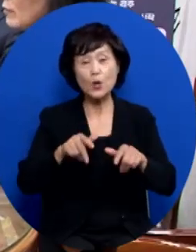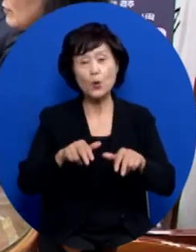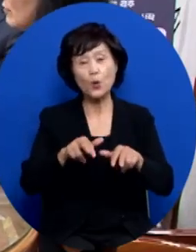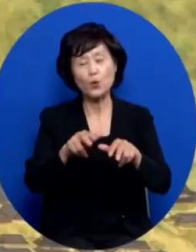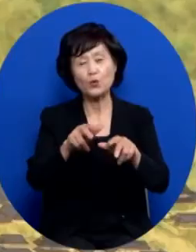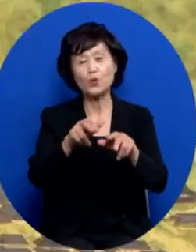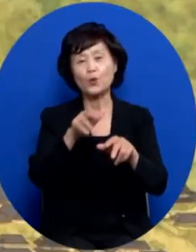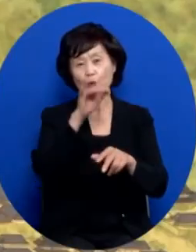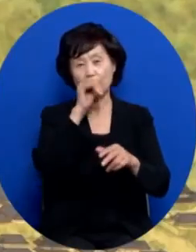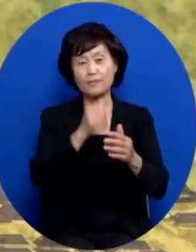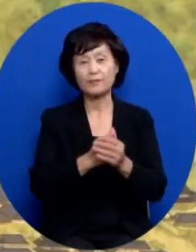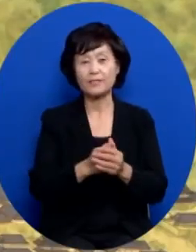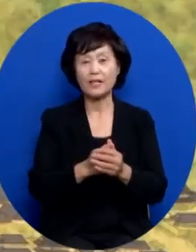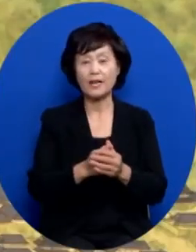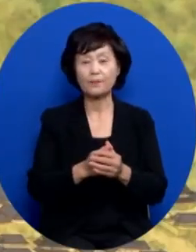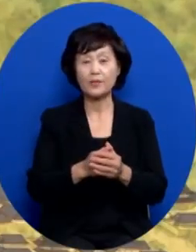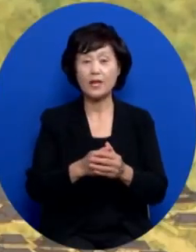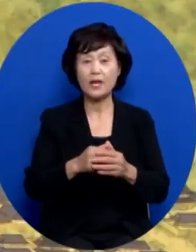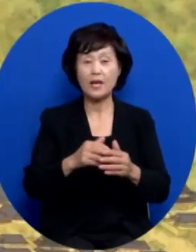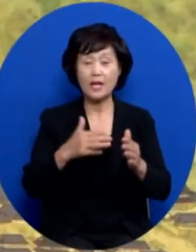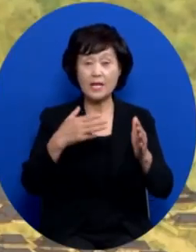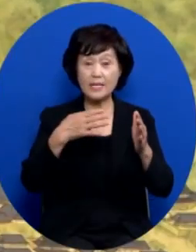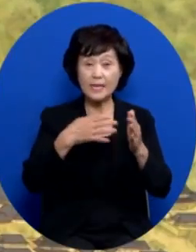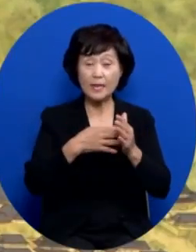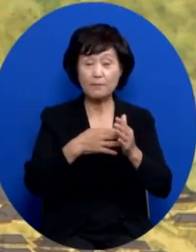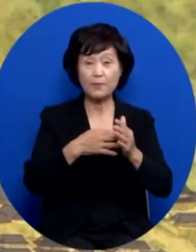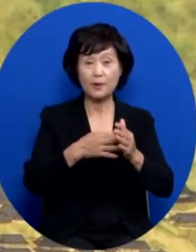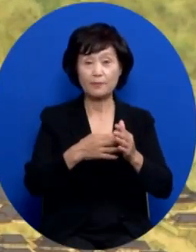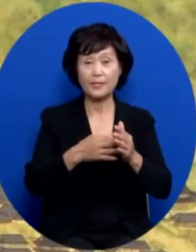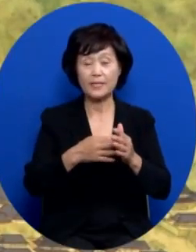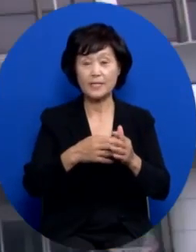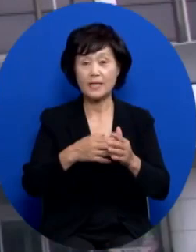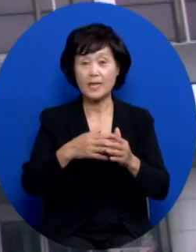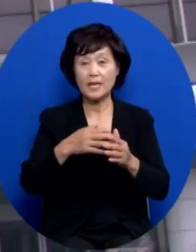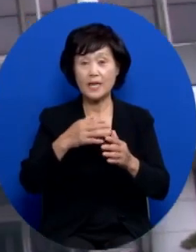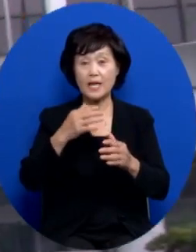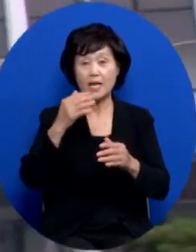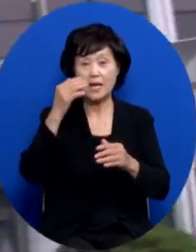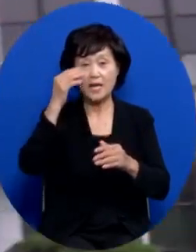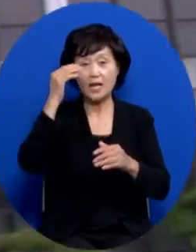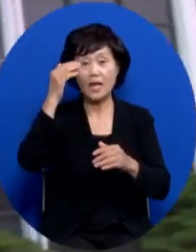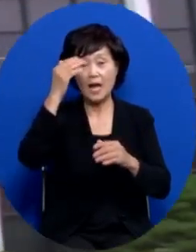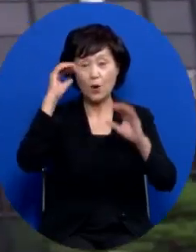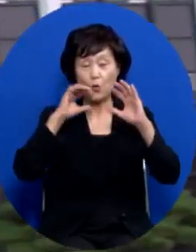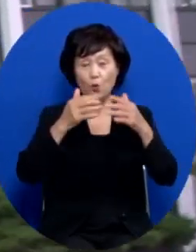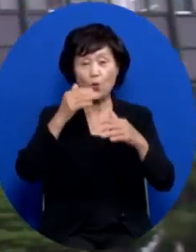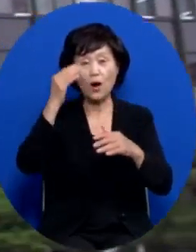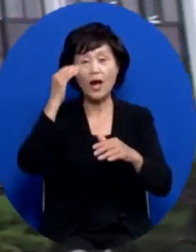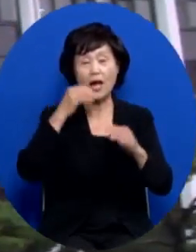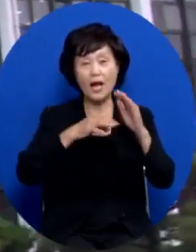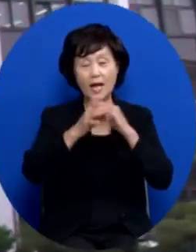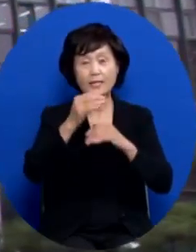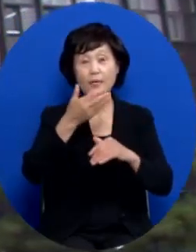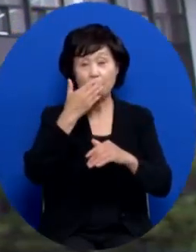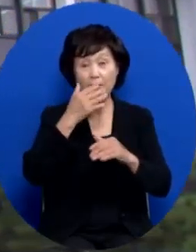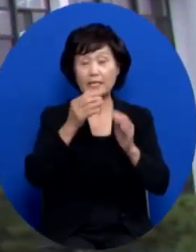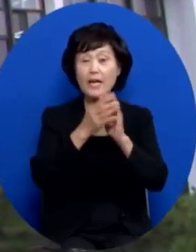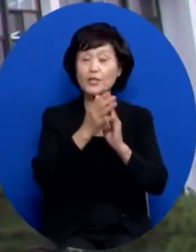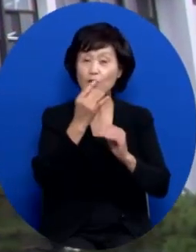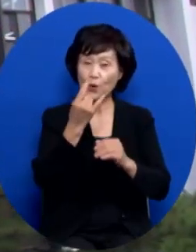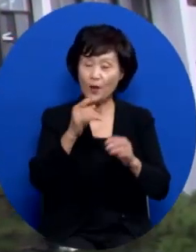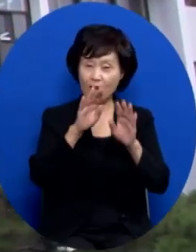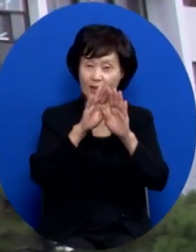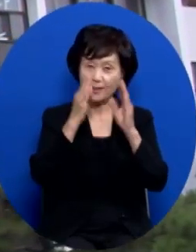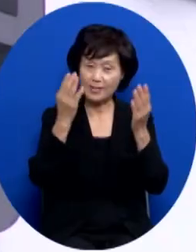사단법인 대한민국 국가조찬기도회가 경주시의 추석맞이 이웃돕기 성금을 전달했습니다. 대한민국